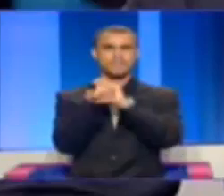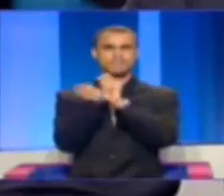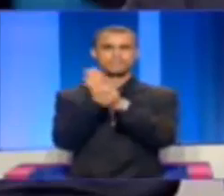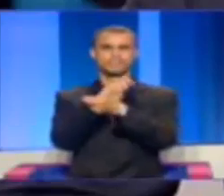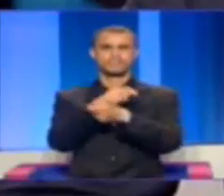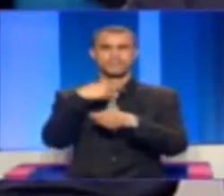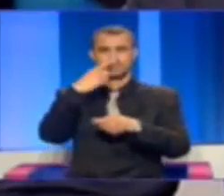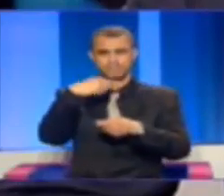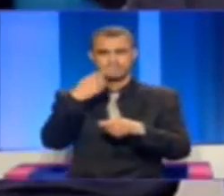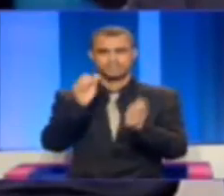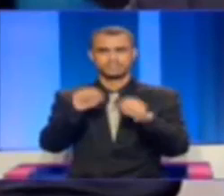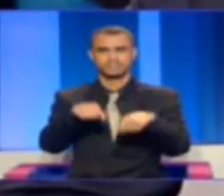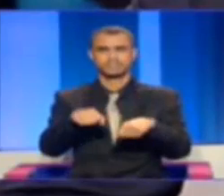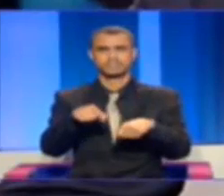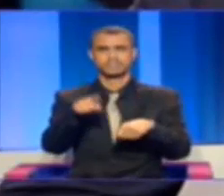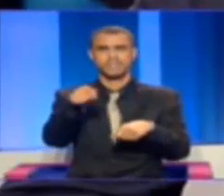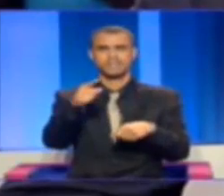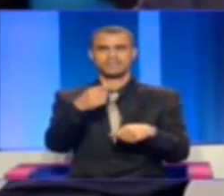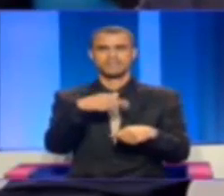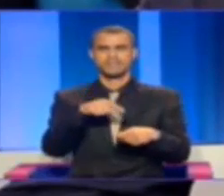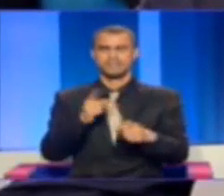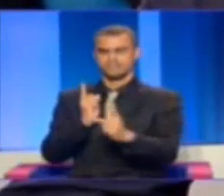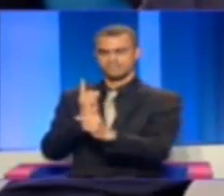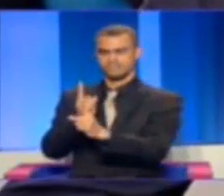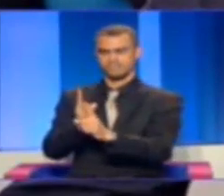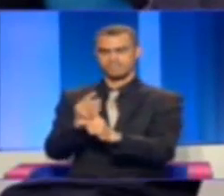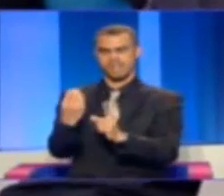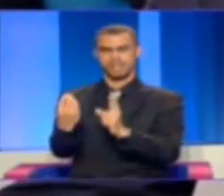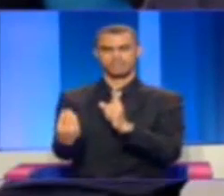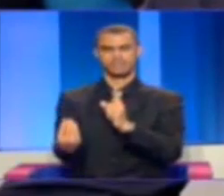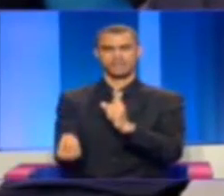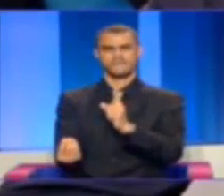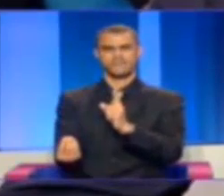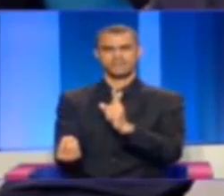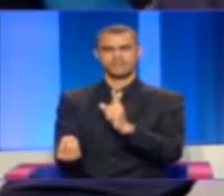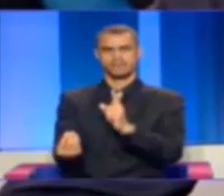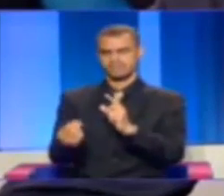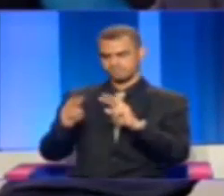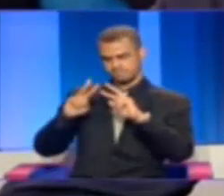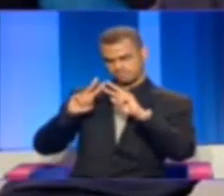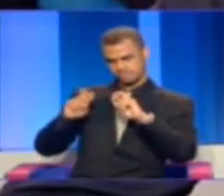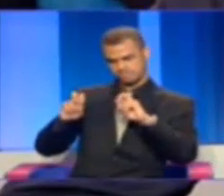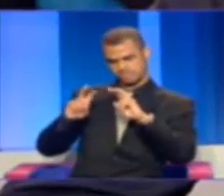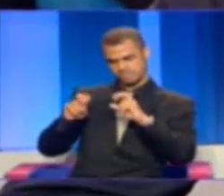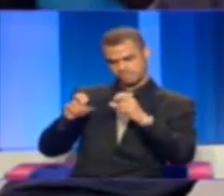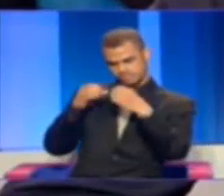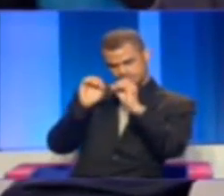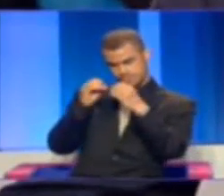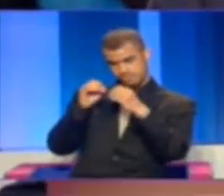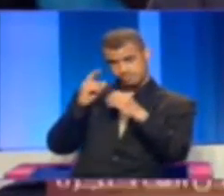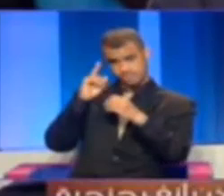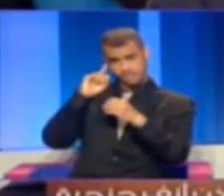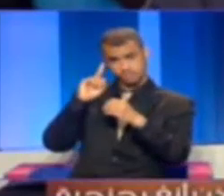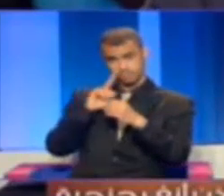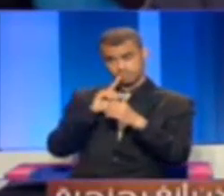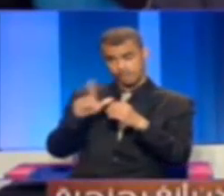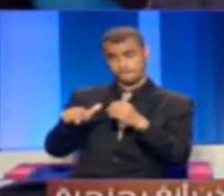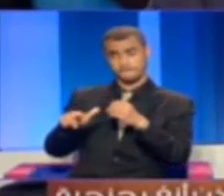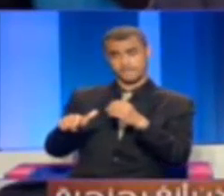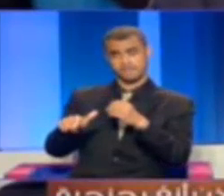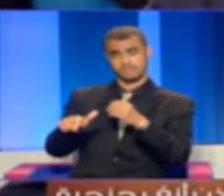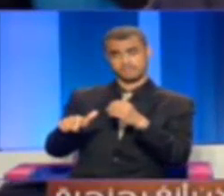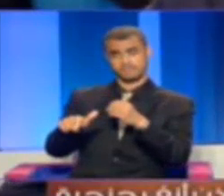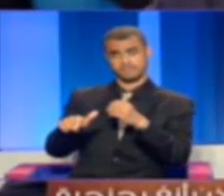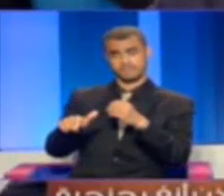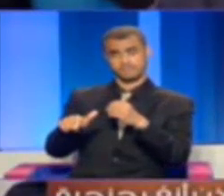الصمم؟ نعم، كيف قلنا احنا امام اطفال، الطفل ملي تنديروا ليه تشخيص بانه ممكن يكون عنده صمم، ملي